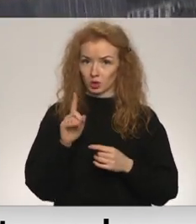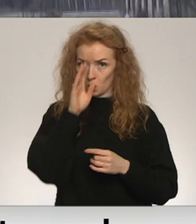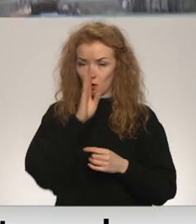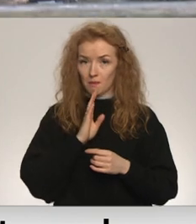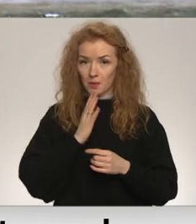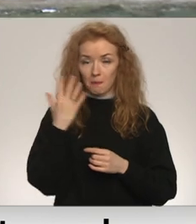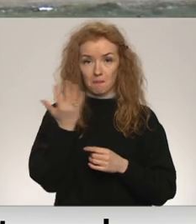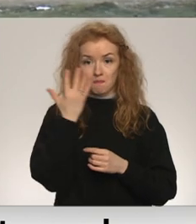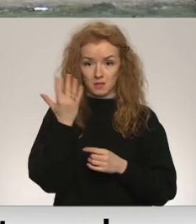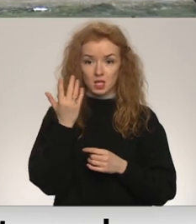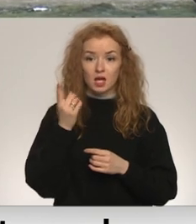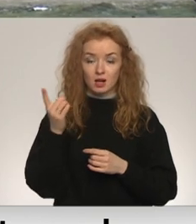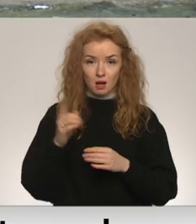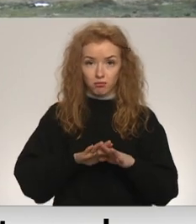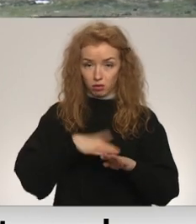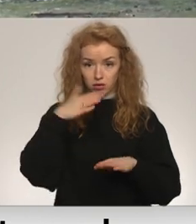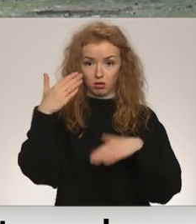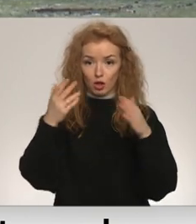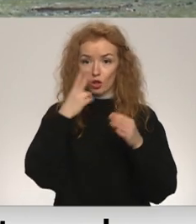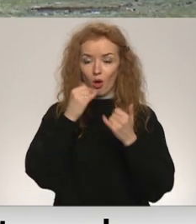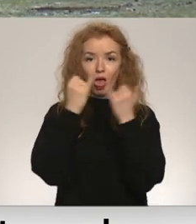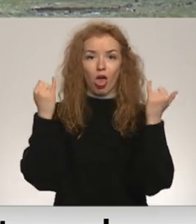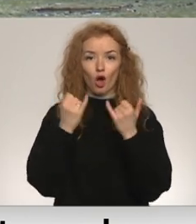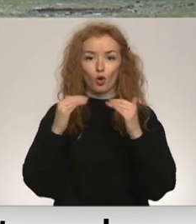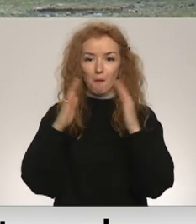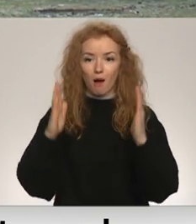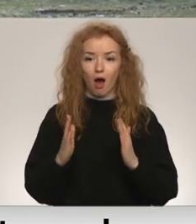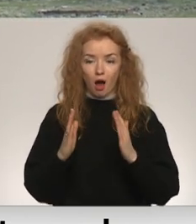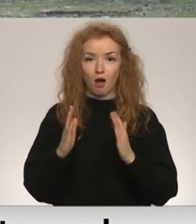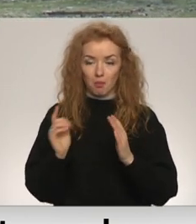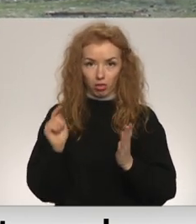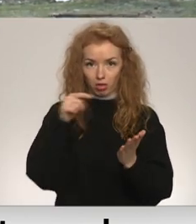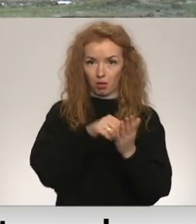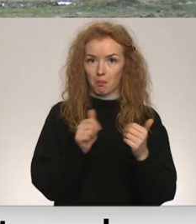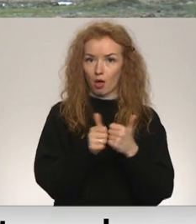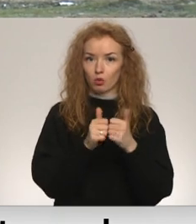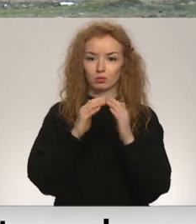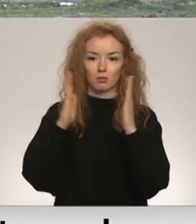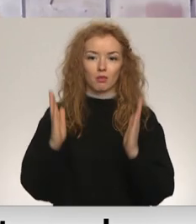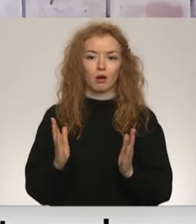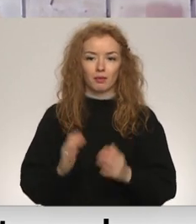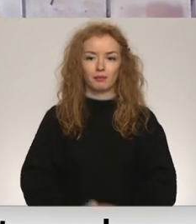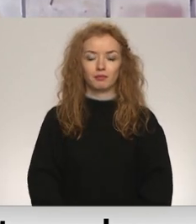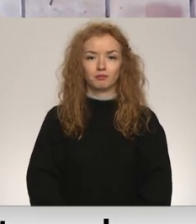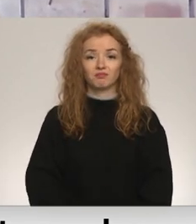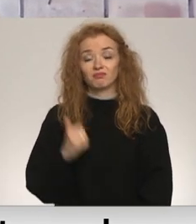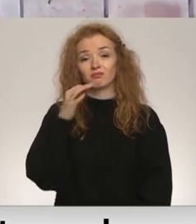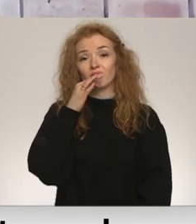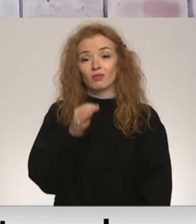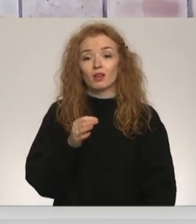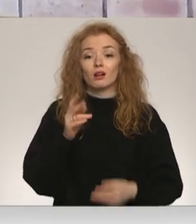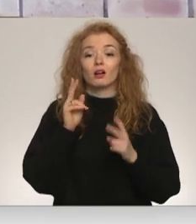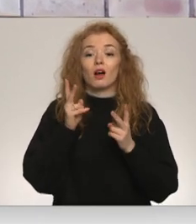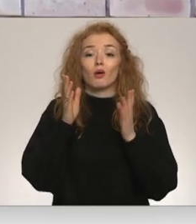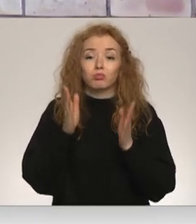piekdien spēcīgā viestuļa nests atlūzis no egļu mājas jumta sasniegušas arī kaimiņus. Nu, kā būs, tā mēs jau